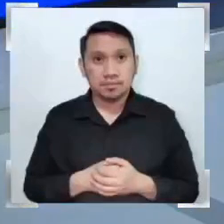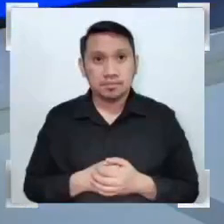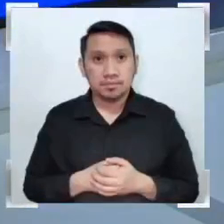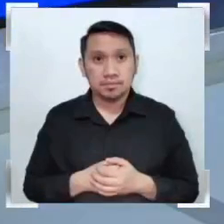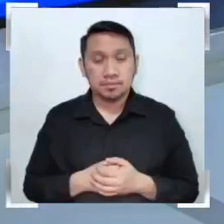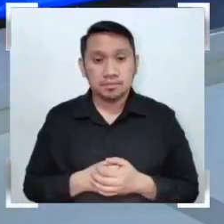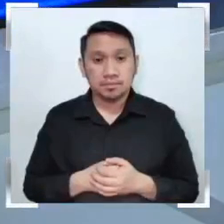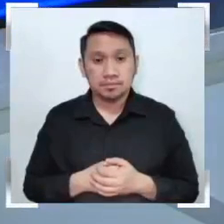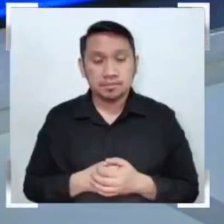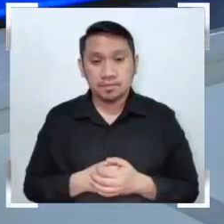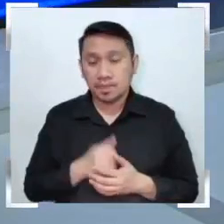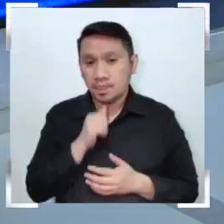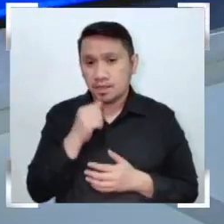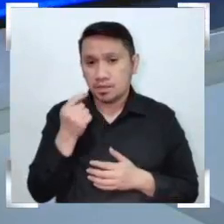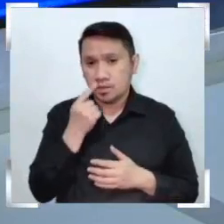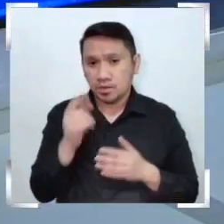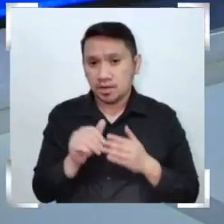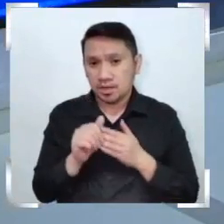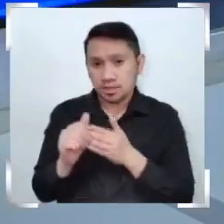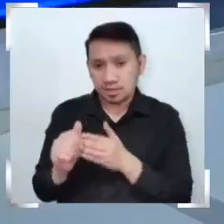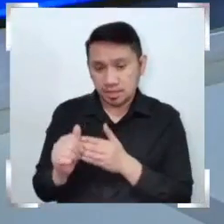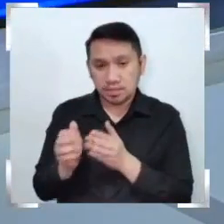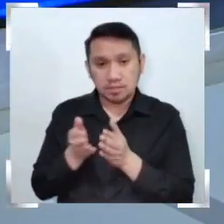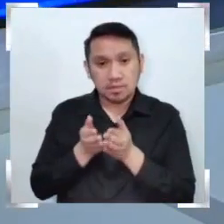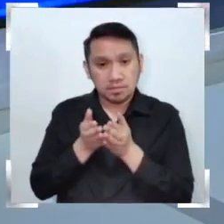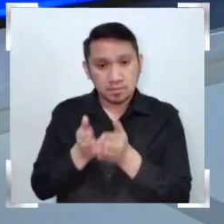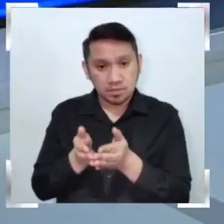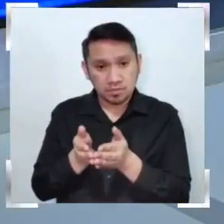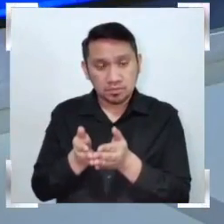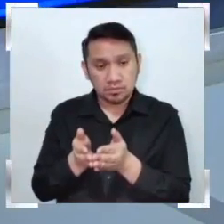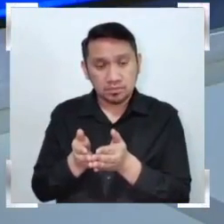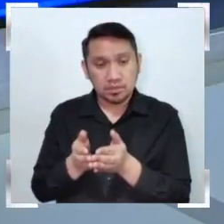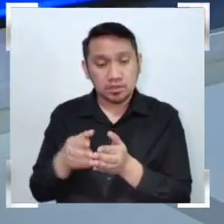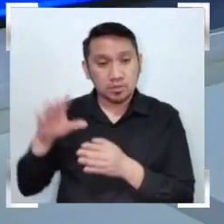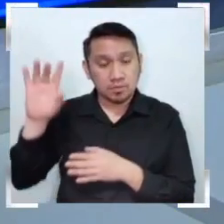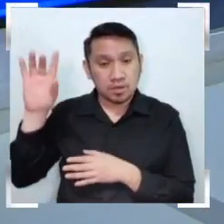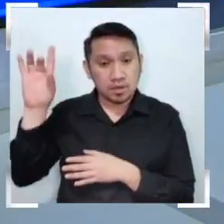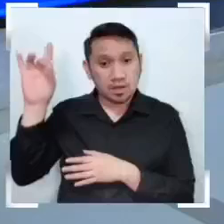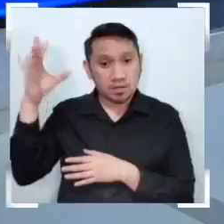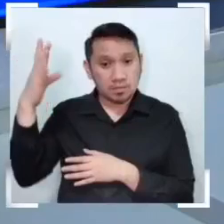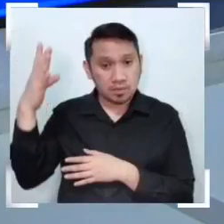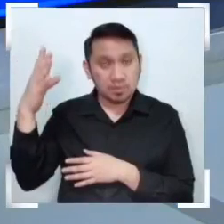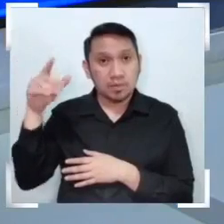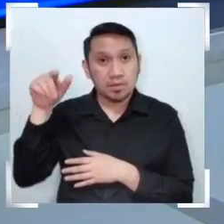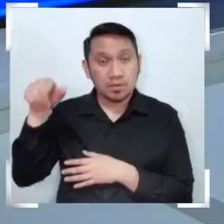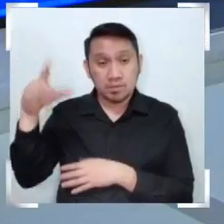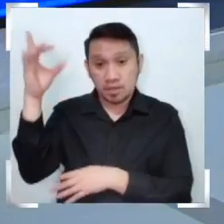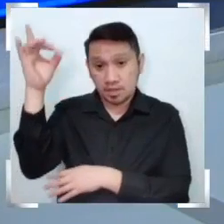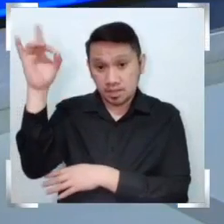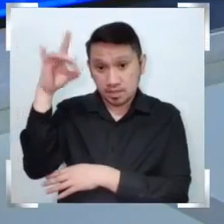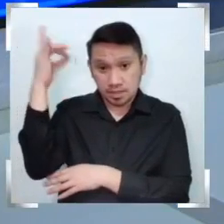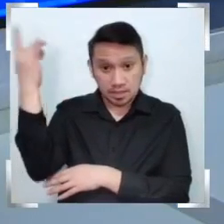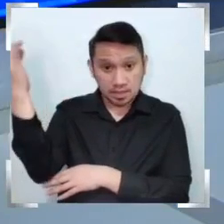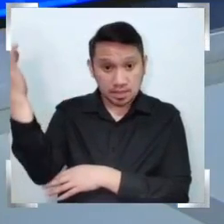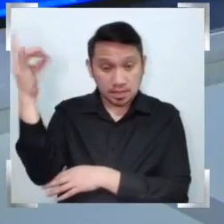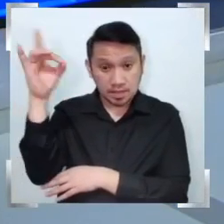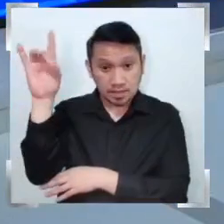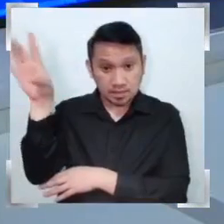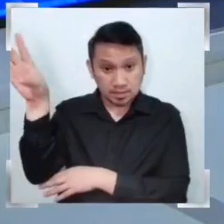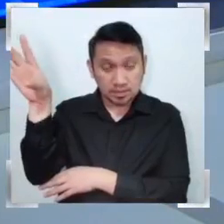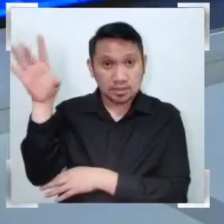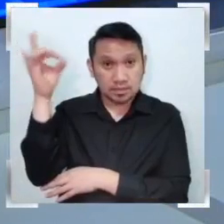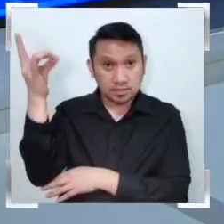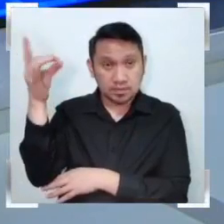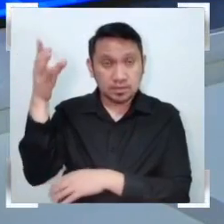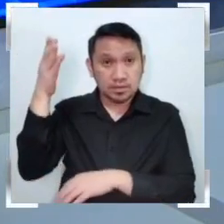Hindi lang po gabay sa mga barko at bangka ang mga parola. Dahil ang inilunsad ng mga lighthouse sa Batanes, nagsisilbi ring marka ng